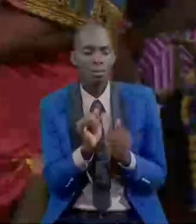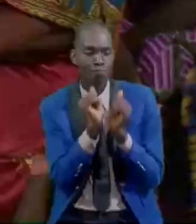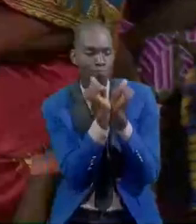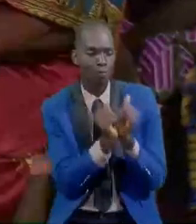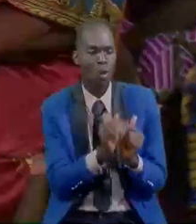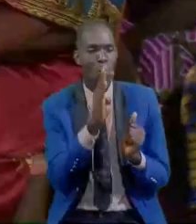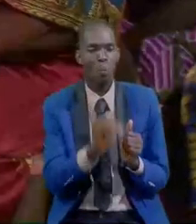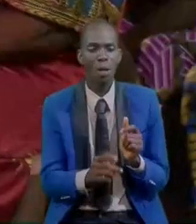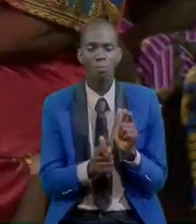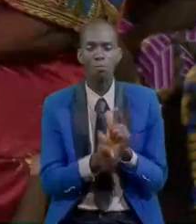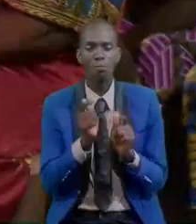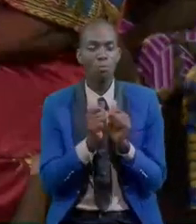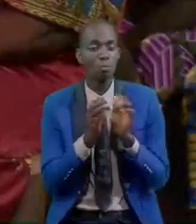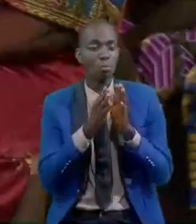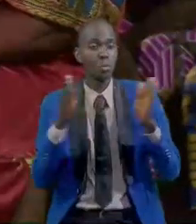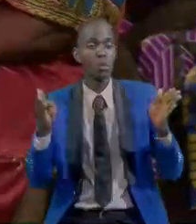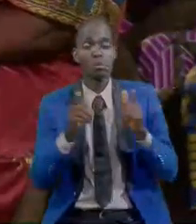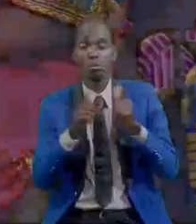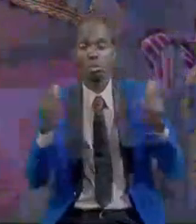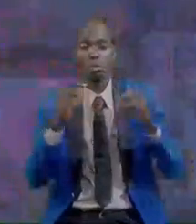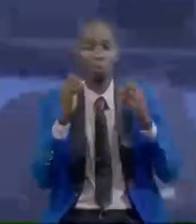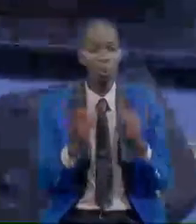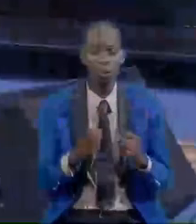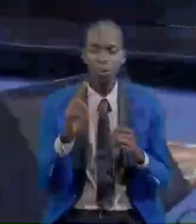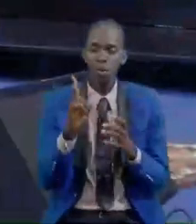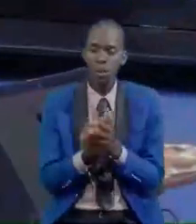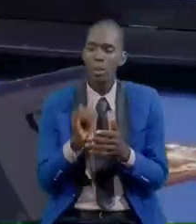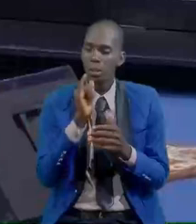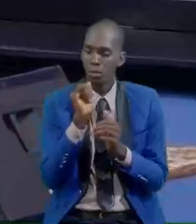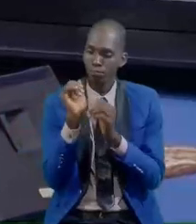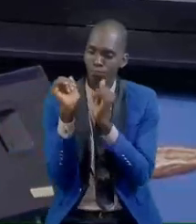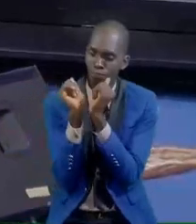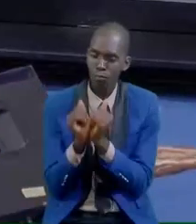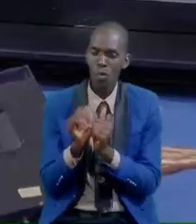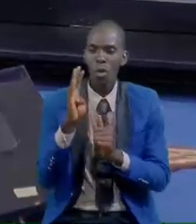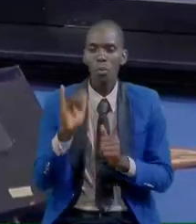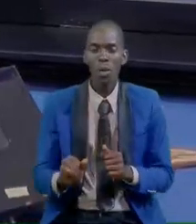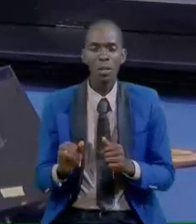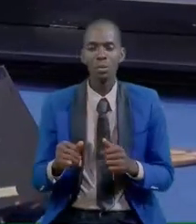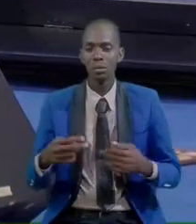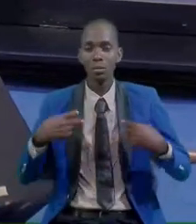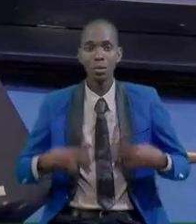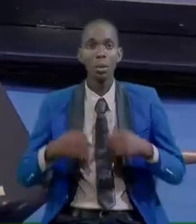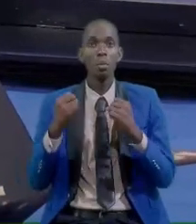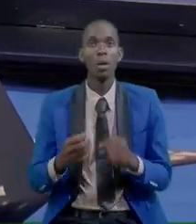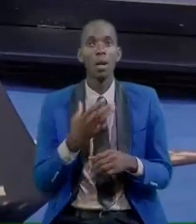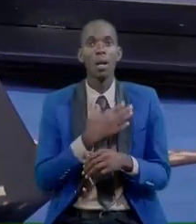puissances, les puissants juridiques, par les puissants physiques, ceux qui sont liés